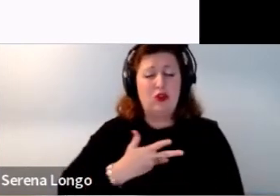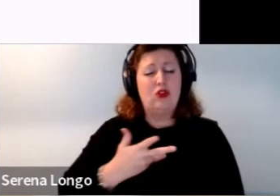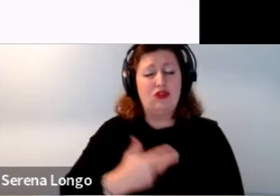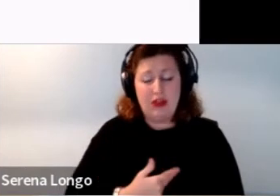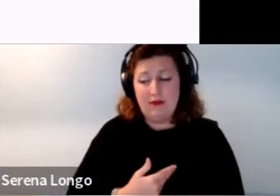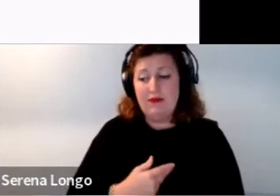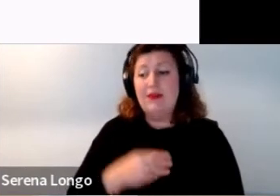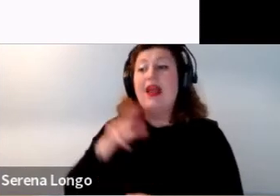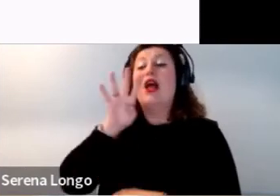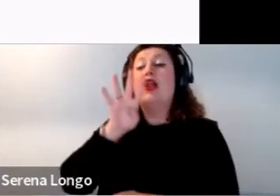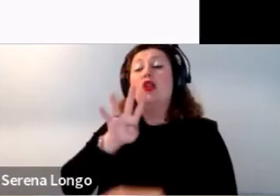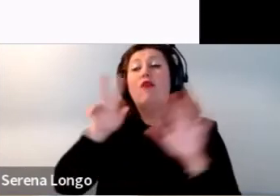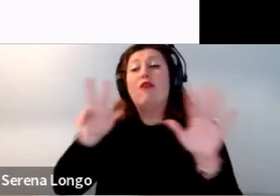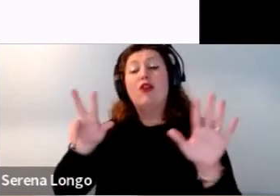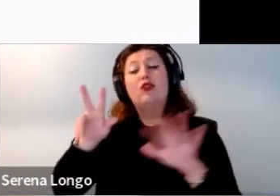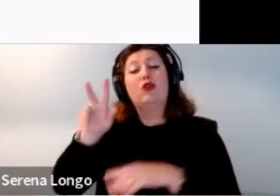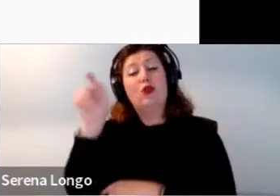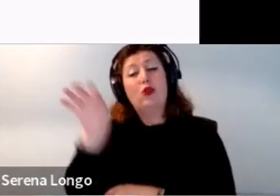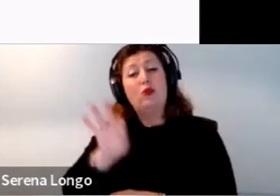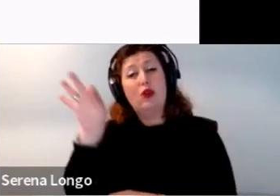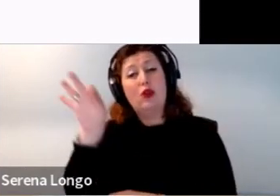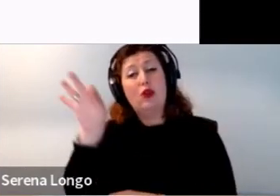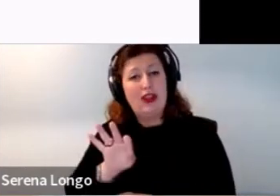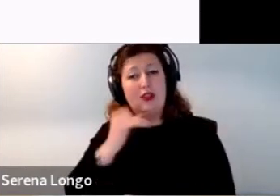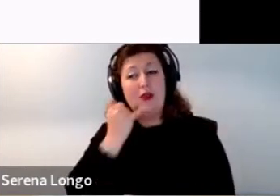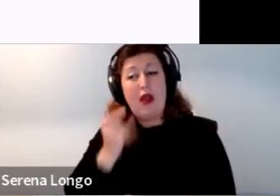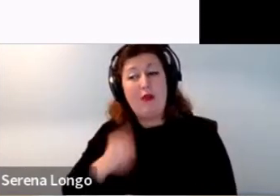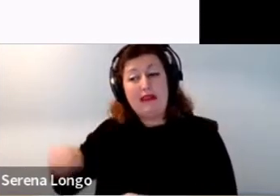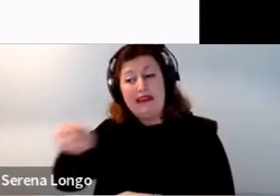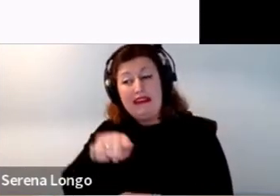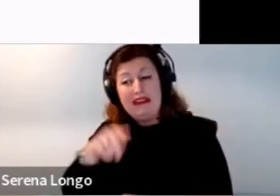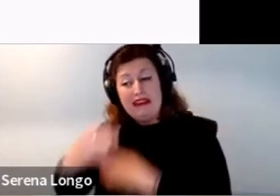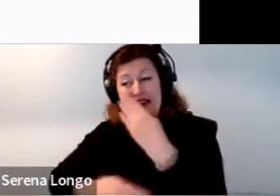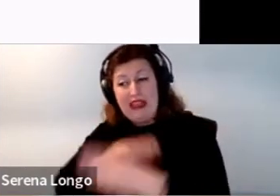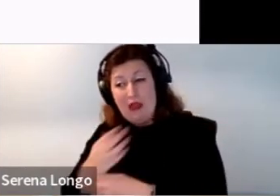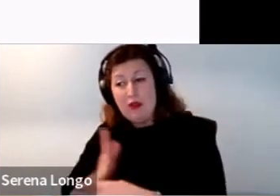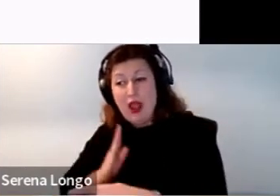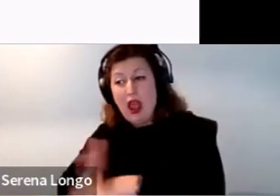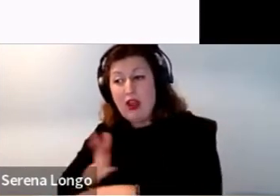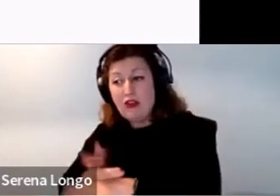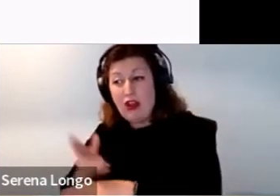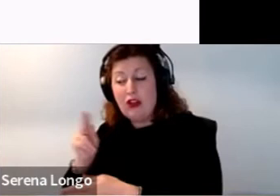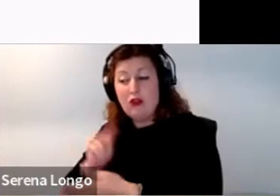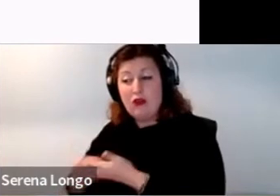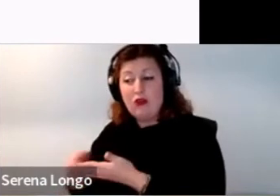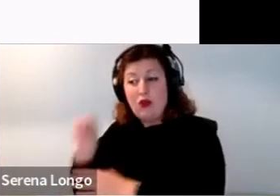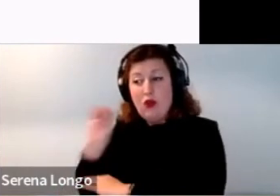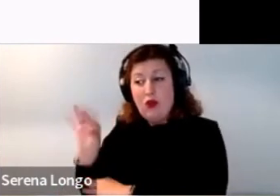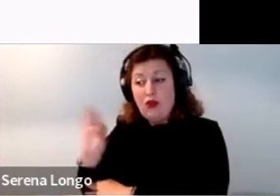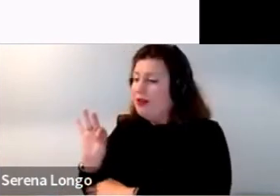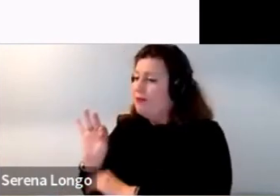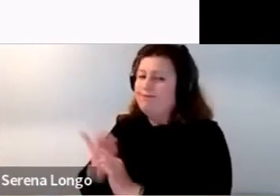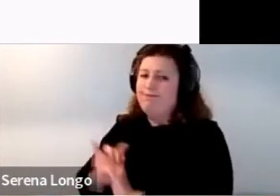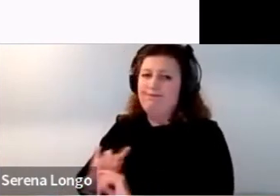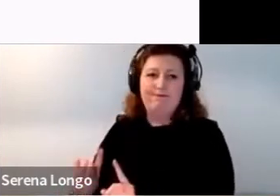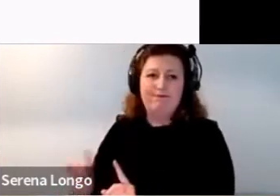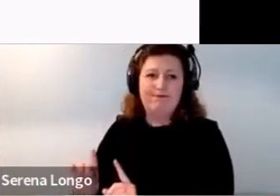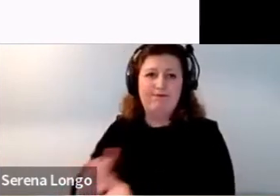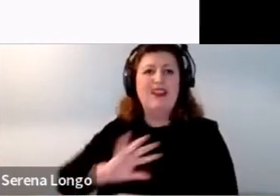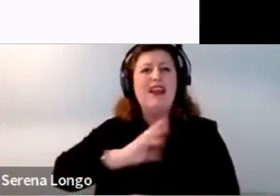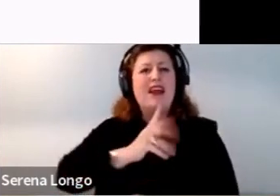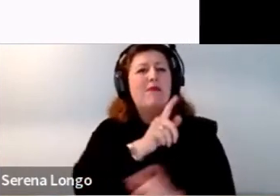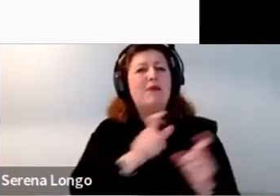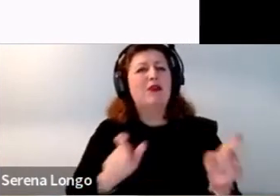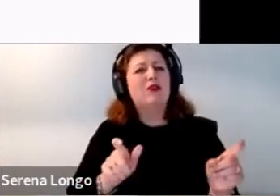98% dei bambini con disabilità non ha accesso ad una educazione formale e il 90% delle persone